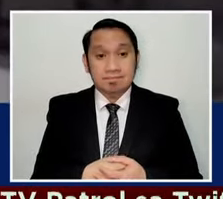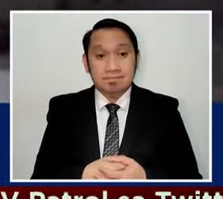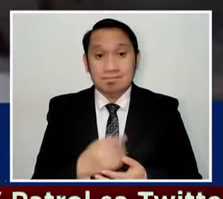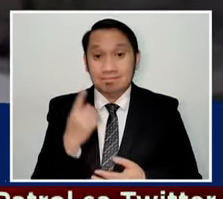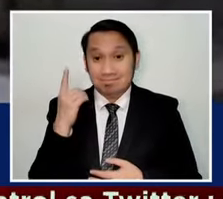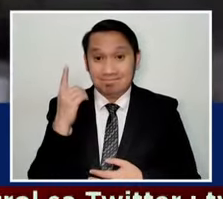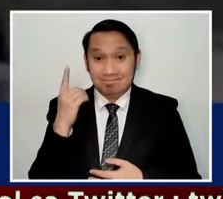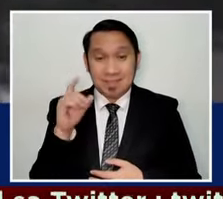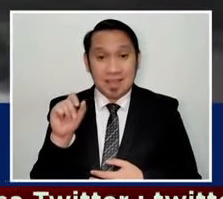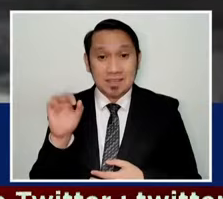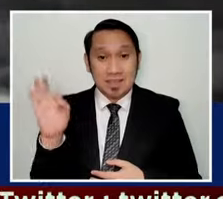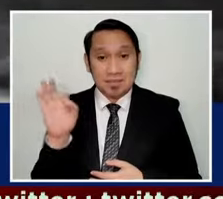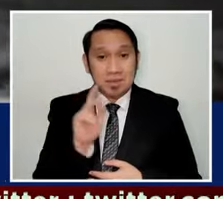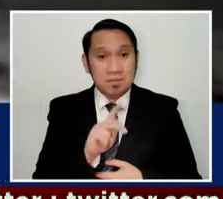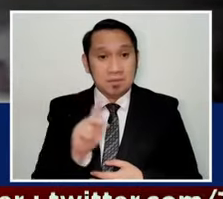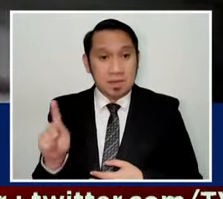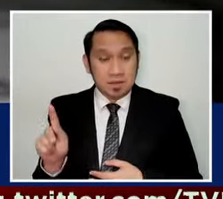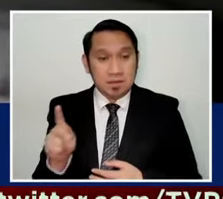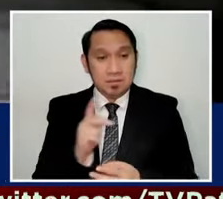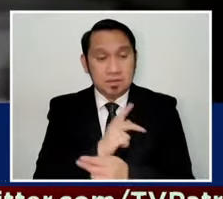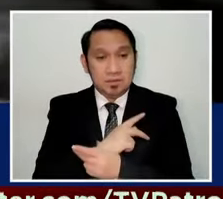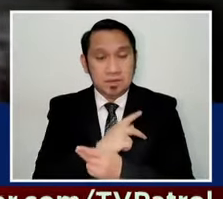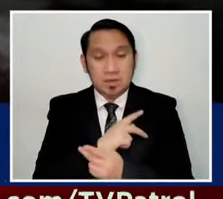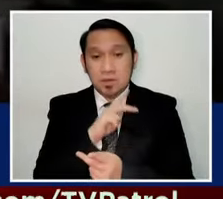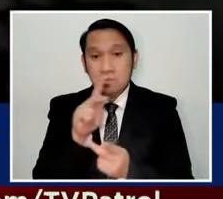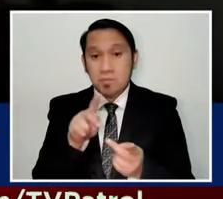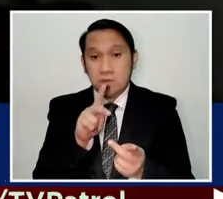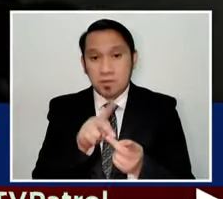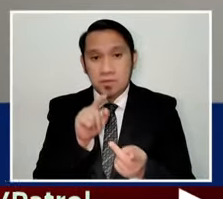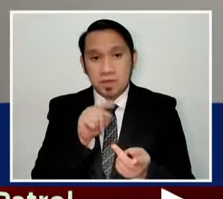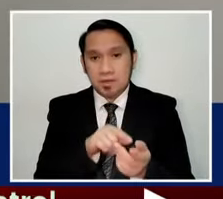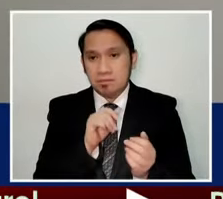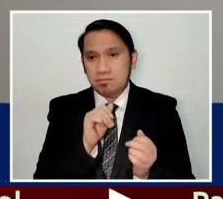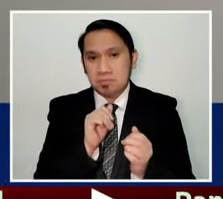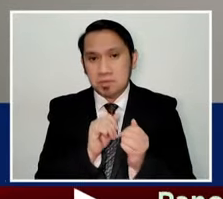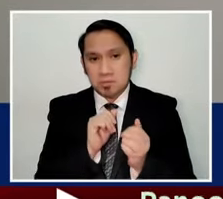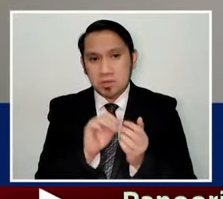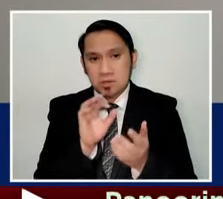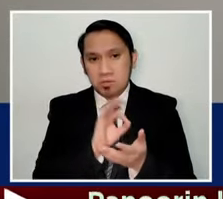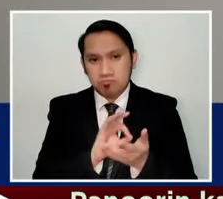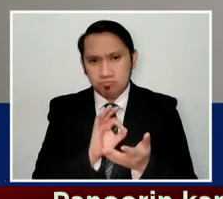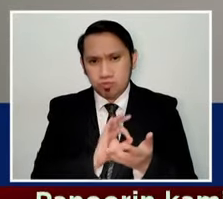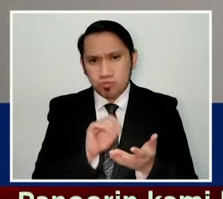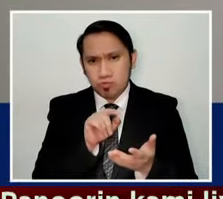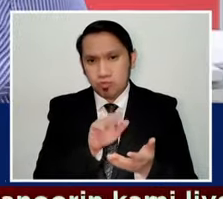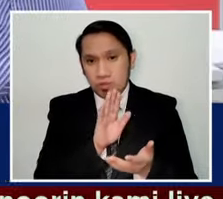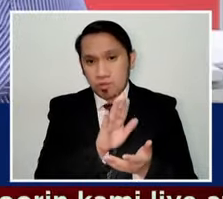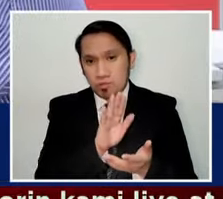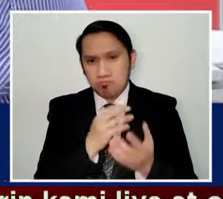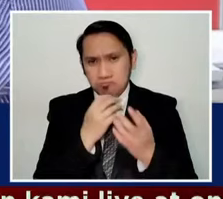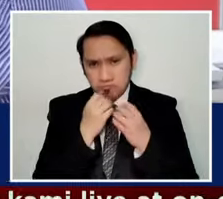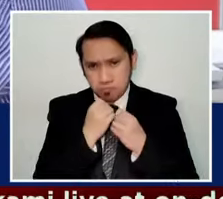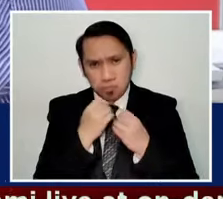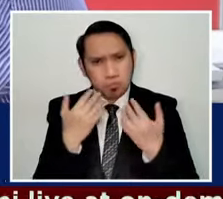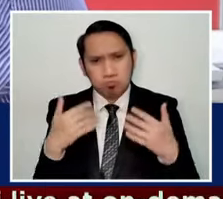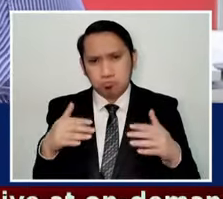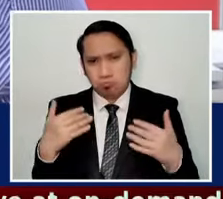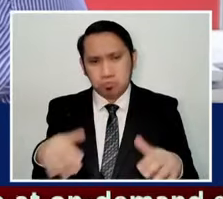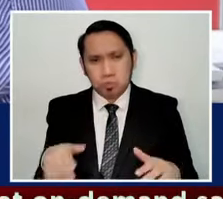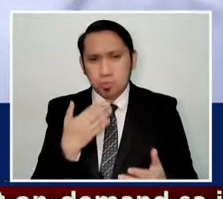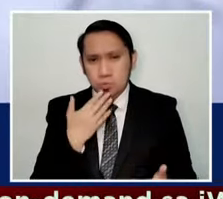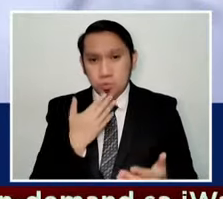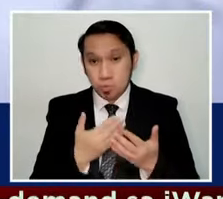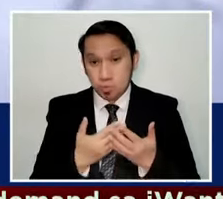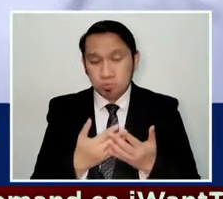Fernando, Pampanga, perfect ang energy audit score. Ibig sabihin, panalo ang pagtitipid nila. Pero kaya